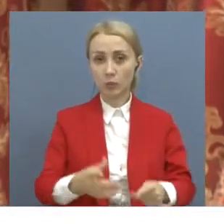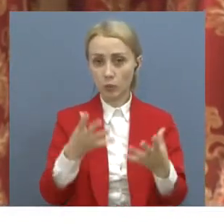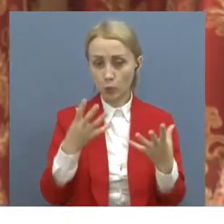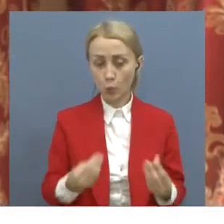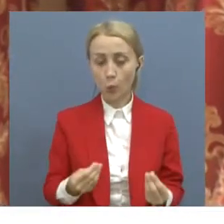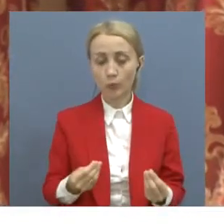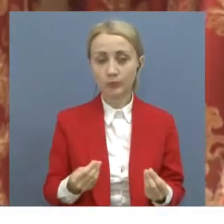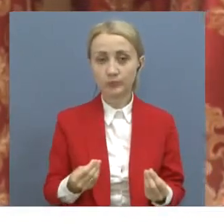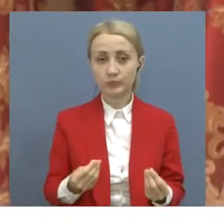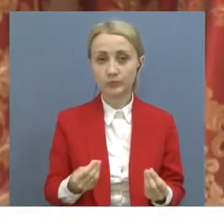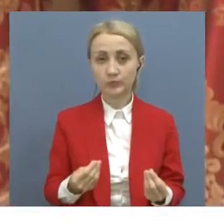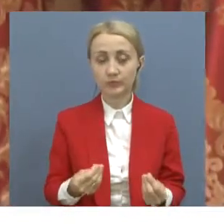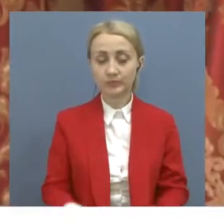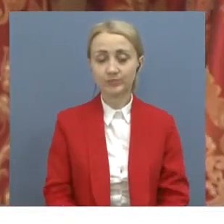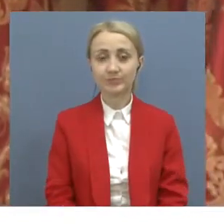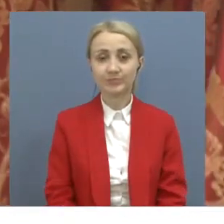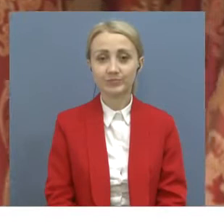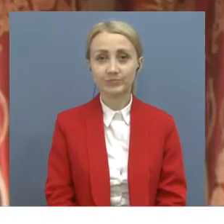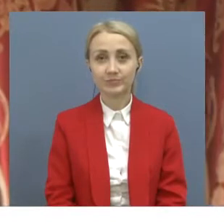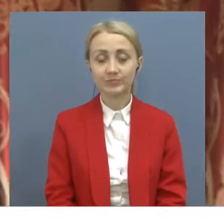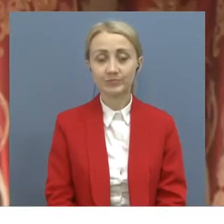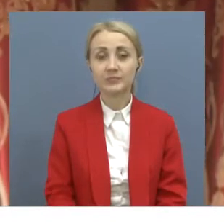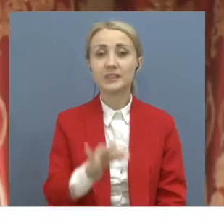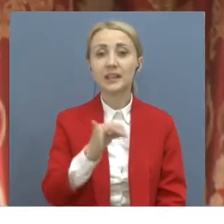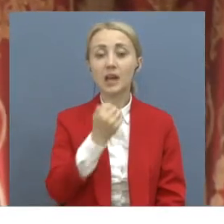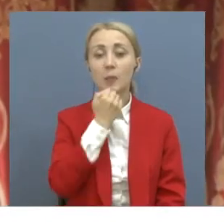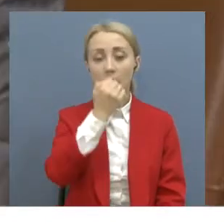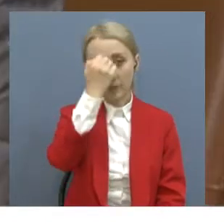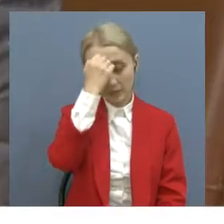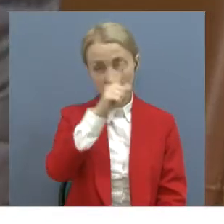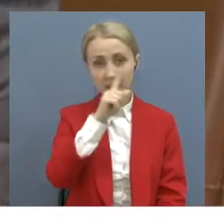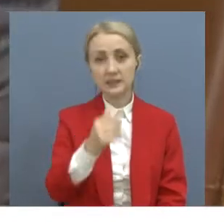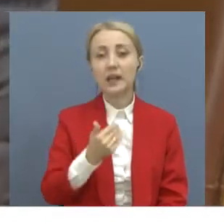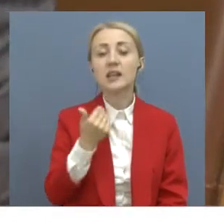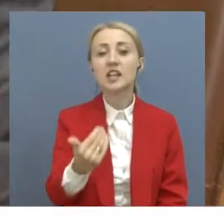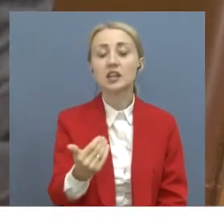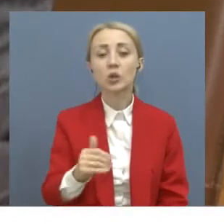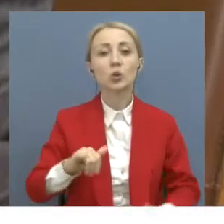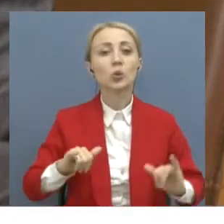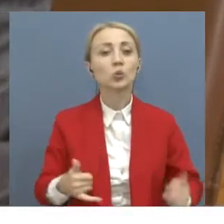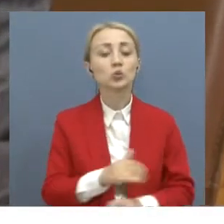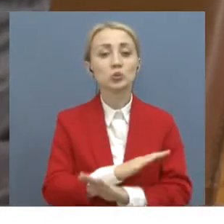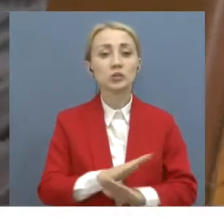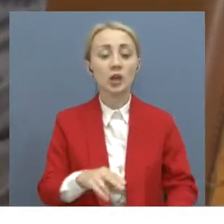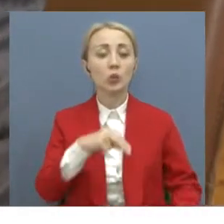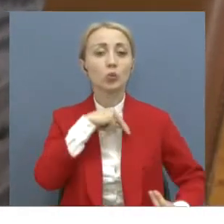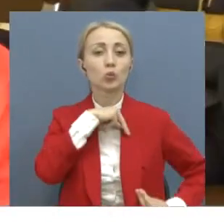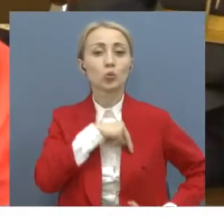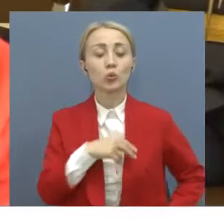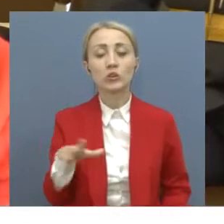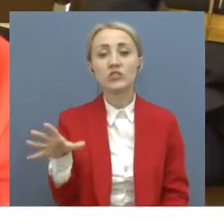керектігін атап өткен болатын. Бұл мемлекеттің ел медицинасына көрсетер қолдауы зор екенін